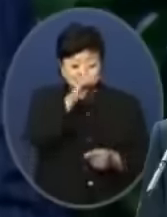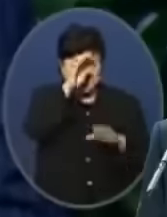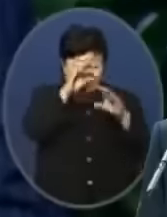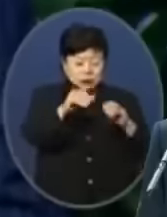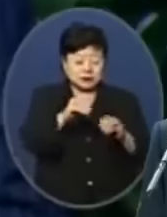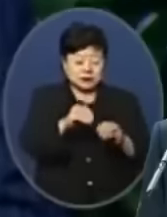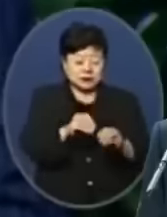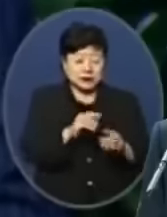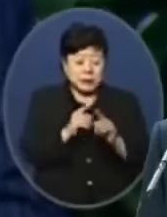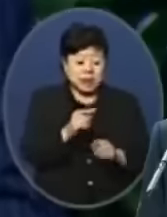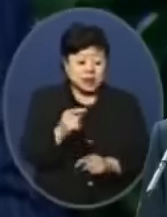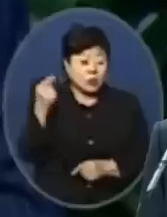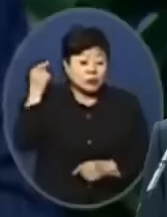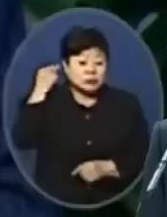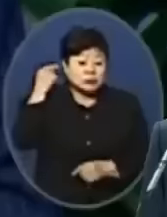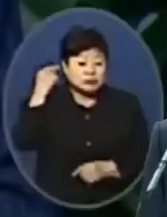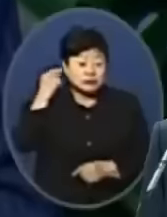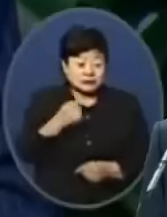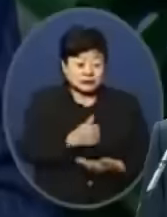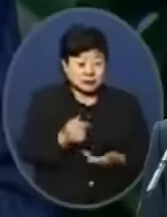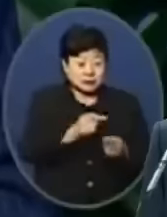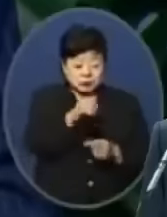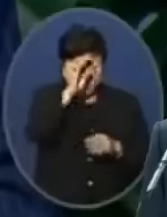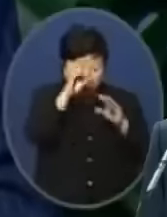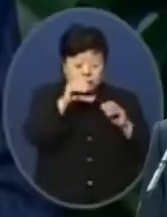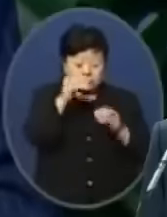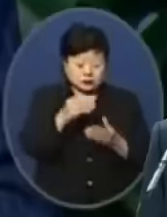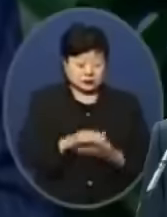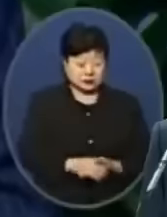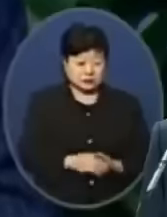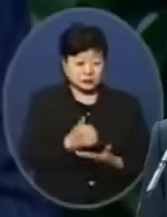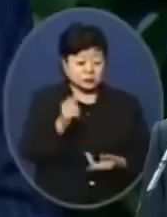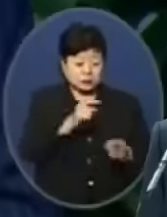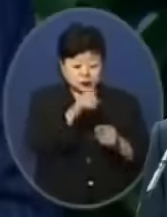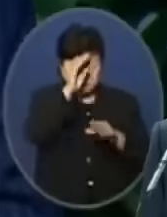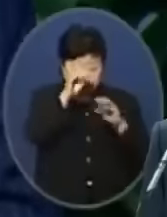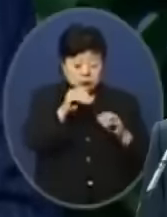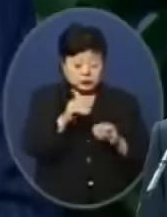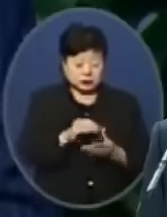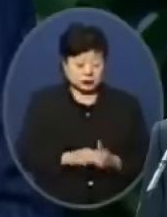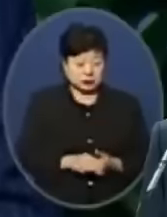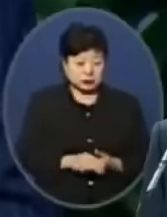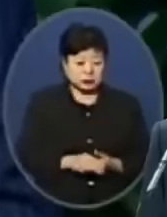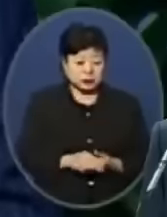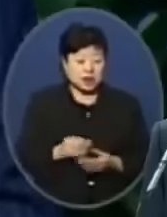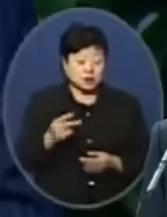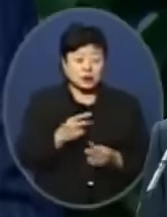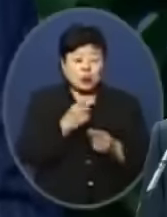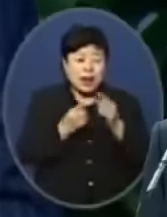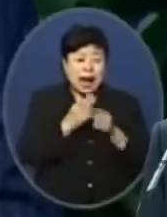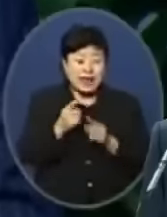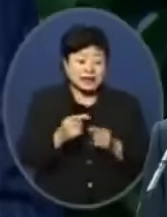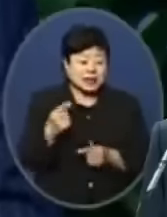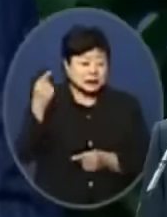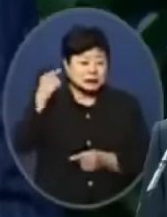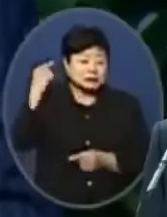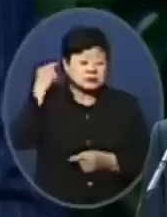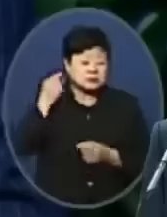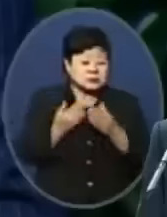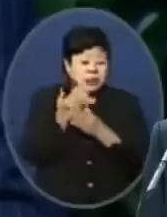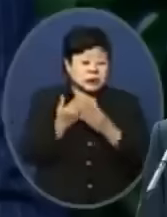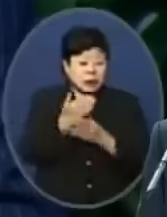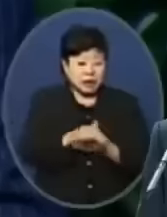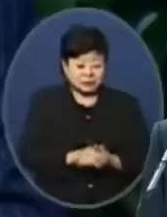너희가 나음을 입었나니라. 제가 채찍에 맞음으로 너희가 나음을 입었나니라. 자꾸 말하니까 자꾸 믿음이 들으면서